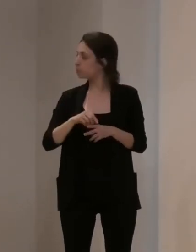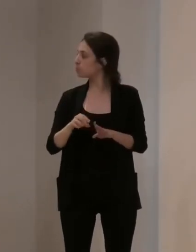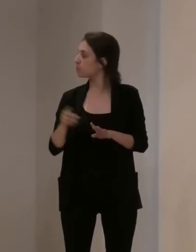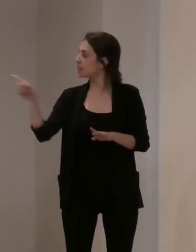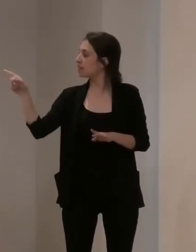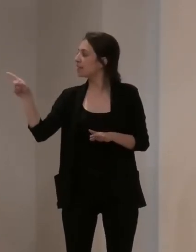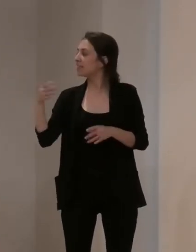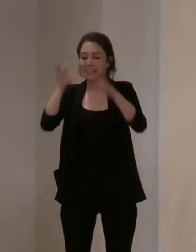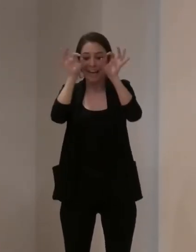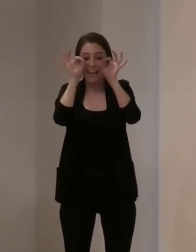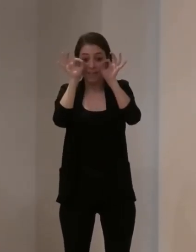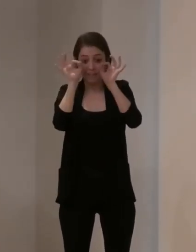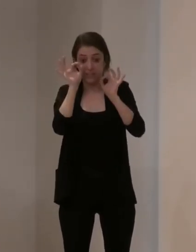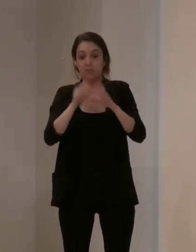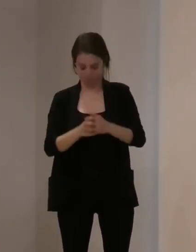algún ex.